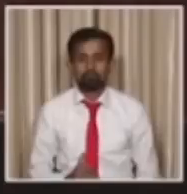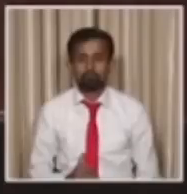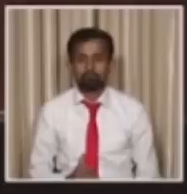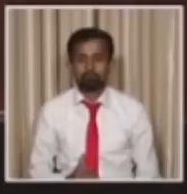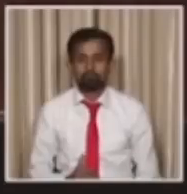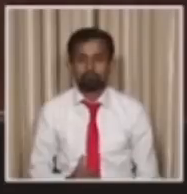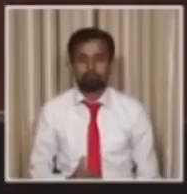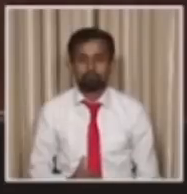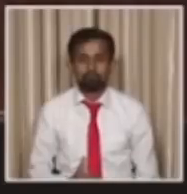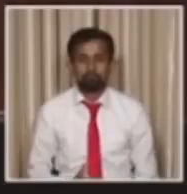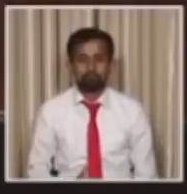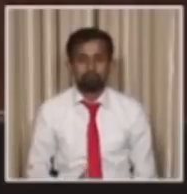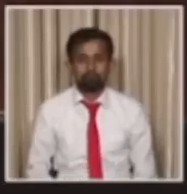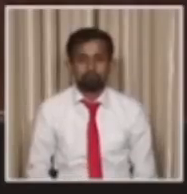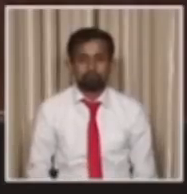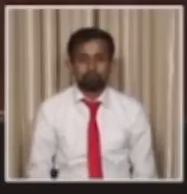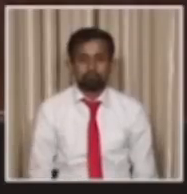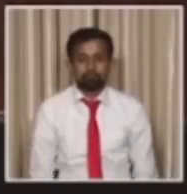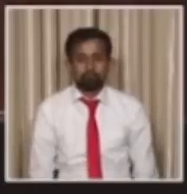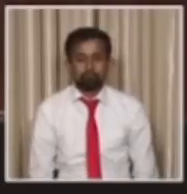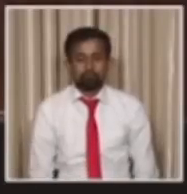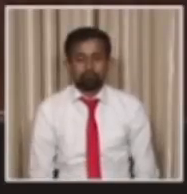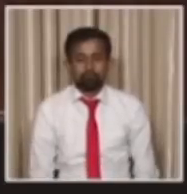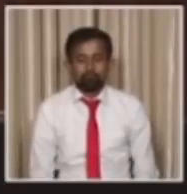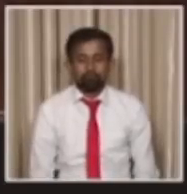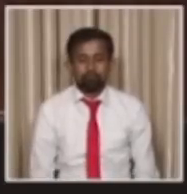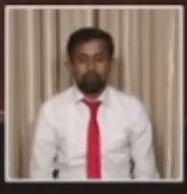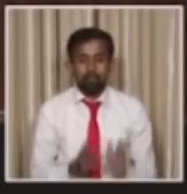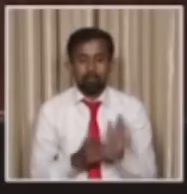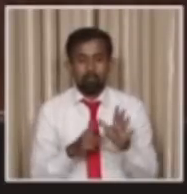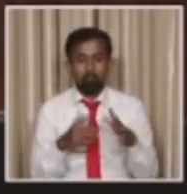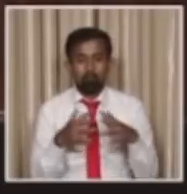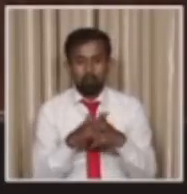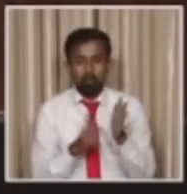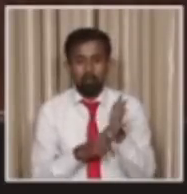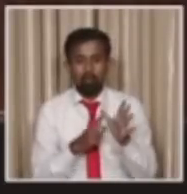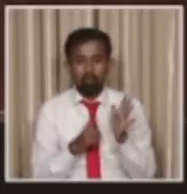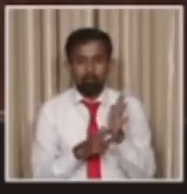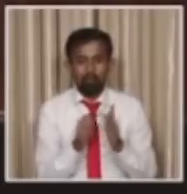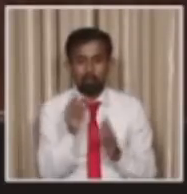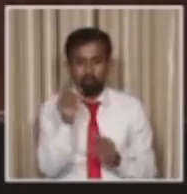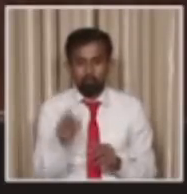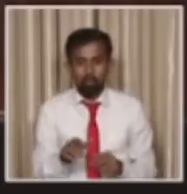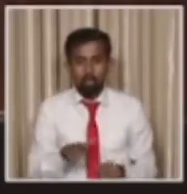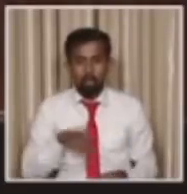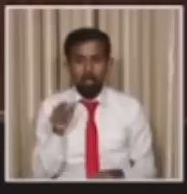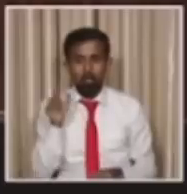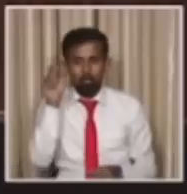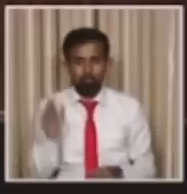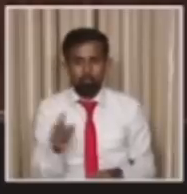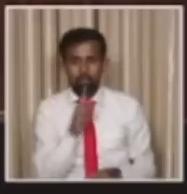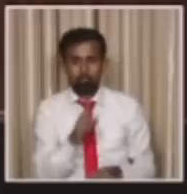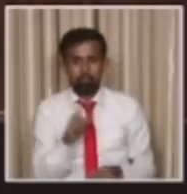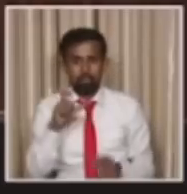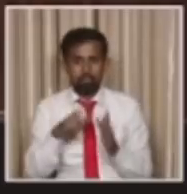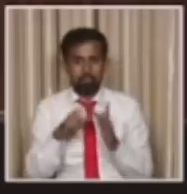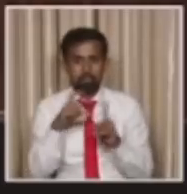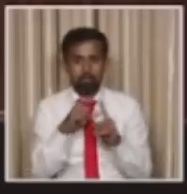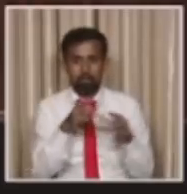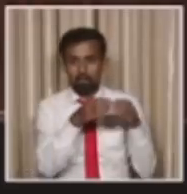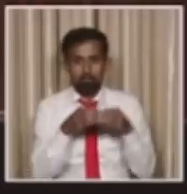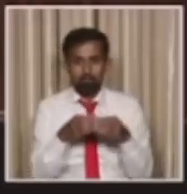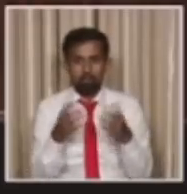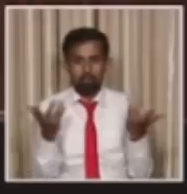රංජිත් බද්දුබඩාර මතම නෞෆ මෞලවි ව මහමොලකරු කිව්වේ CID කාණ්ඩයම